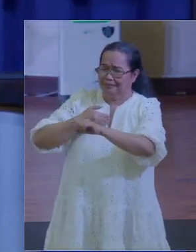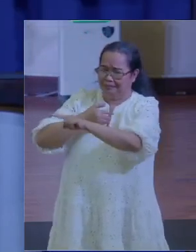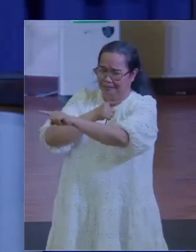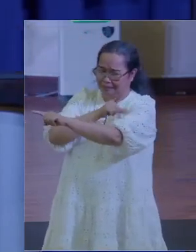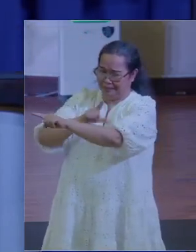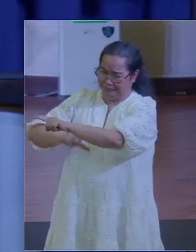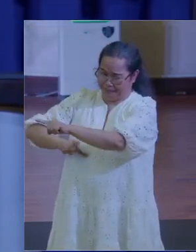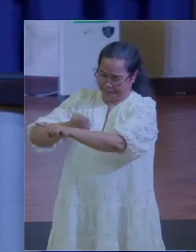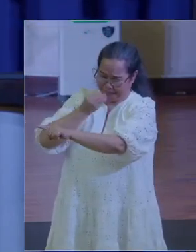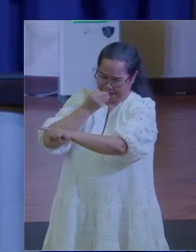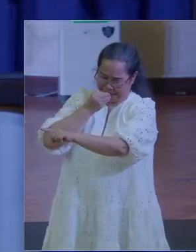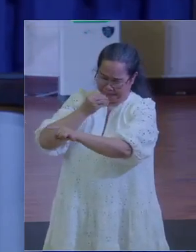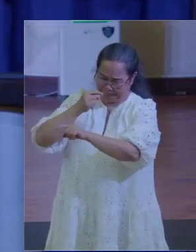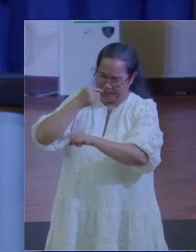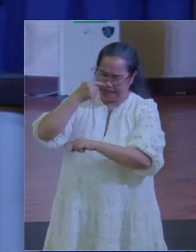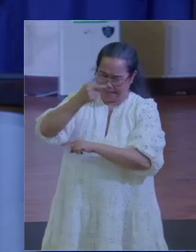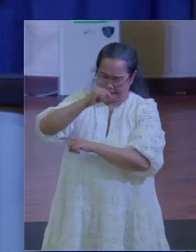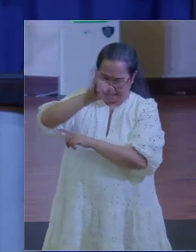Sinabi sa Juan